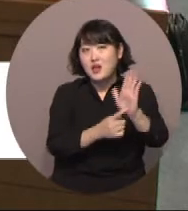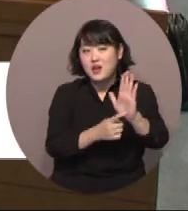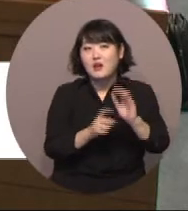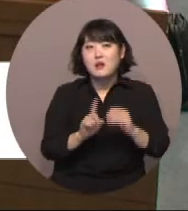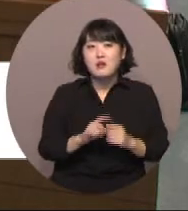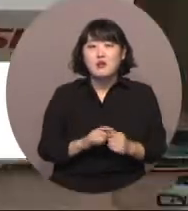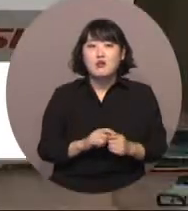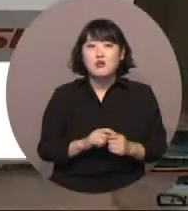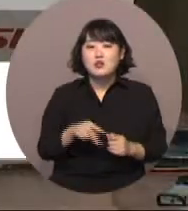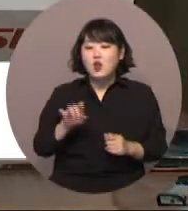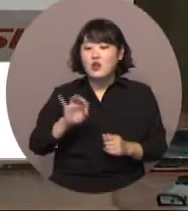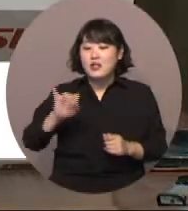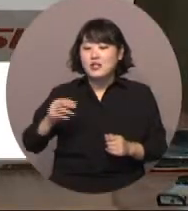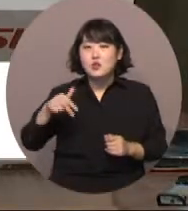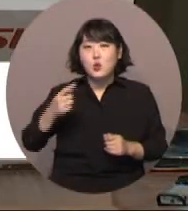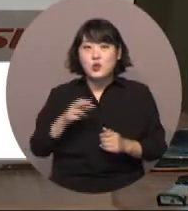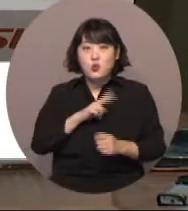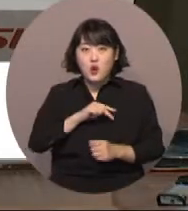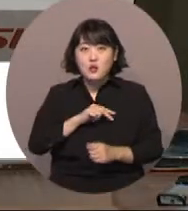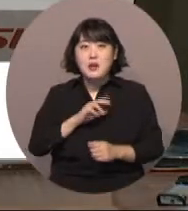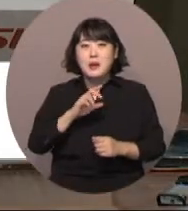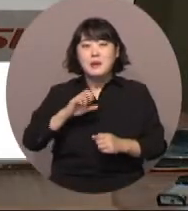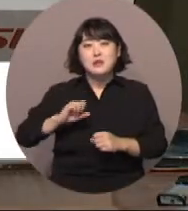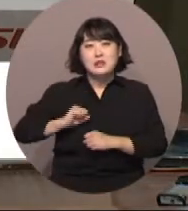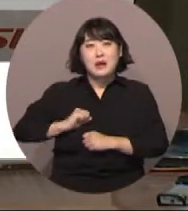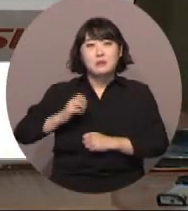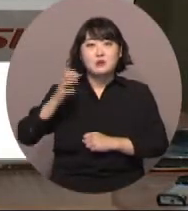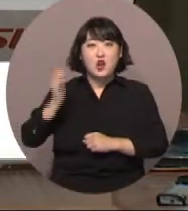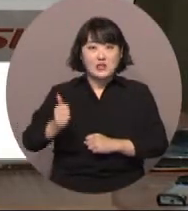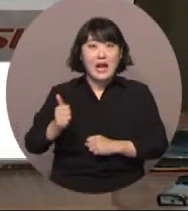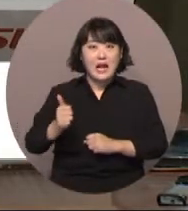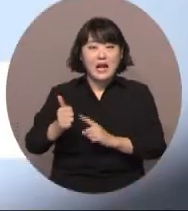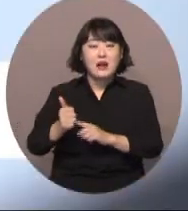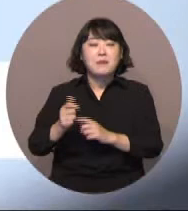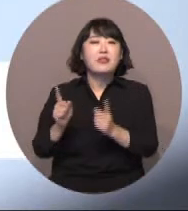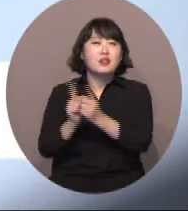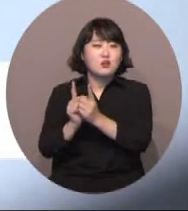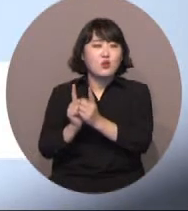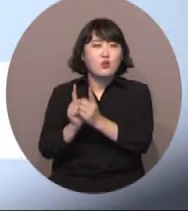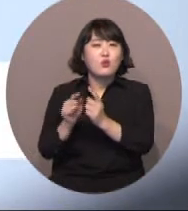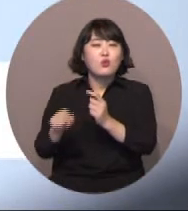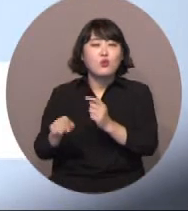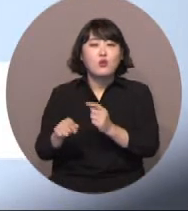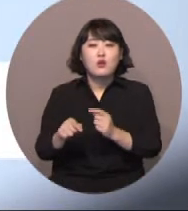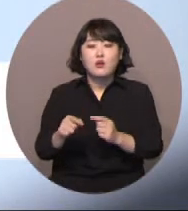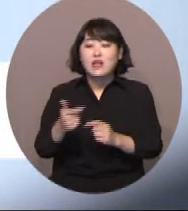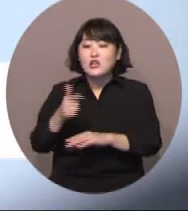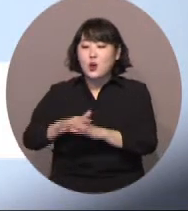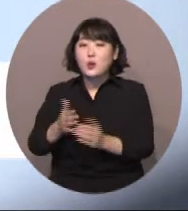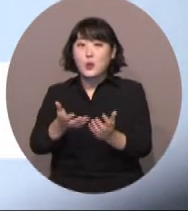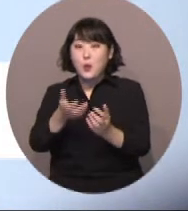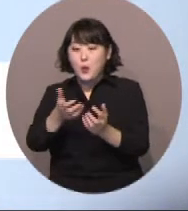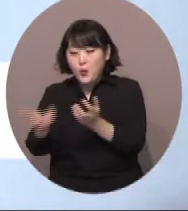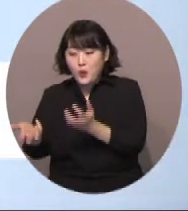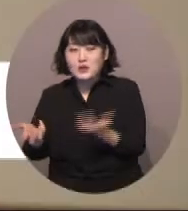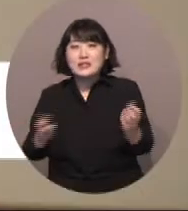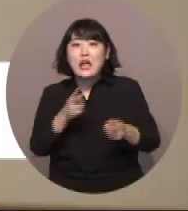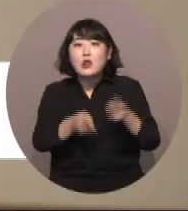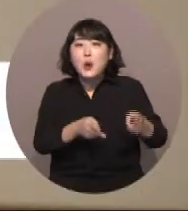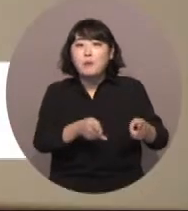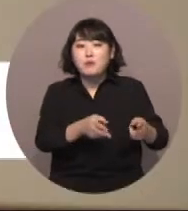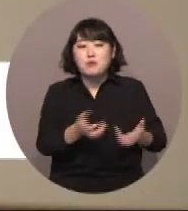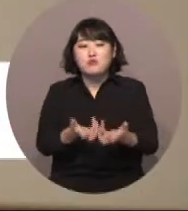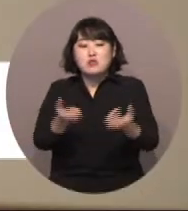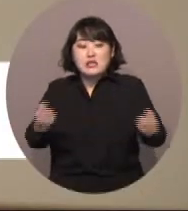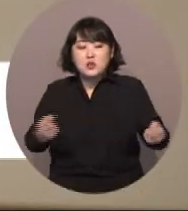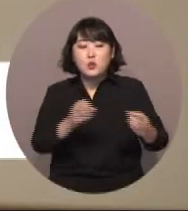최근 성일종 의원과 방위사업청장을 만나 방사청 핵심 시설이 대전에 가더라도 산업시설을 분리해 논산에 올